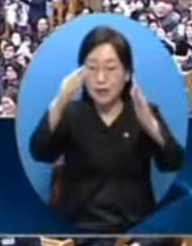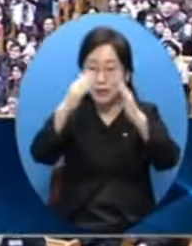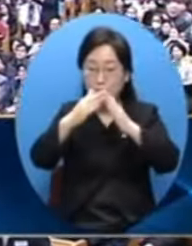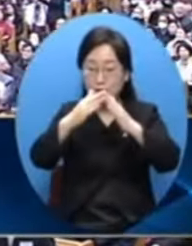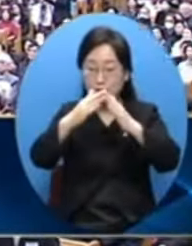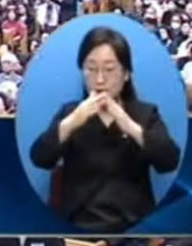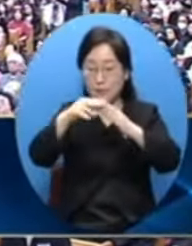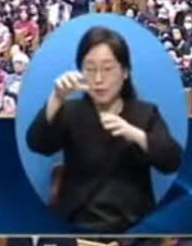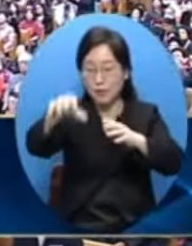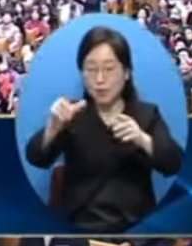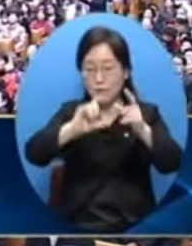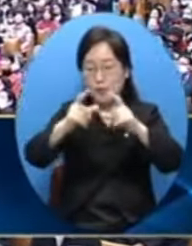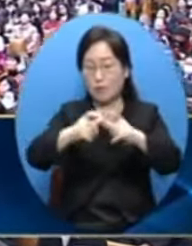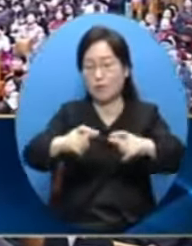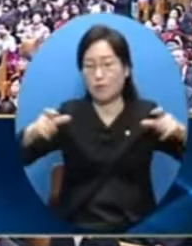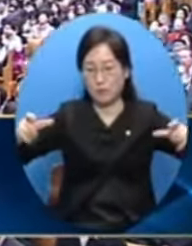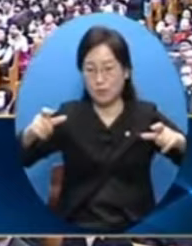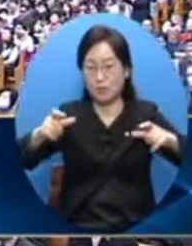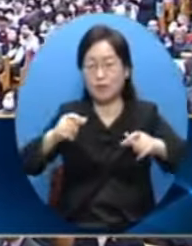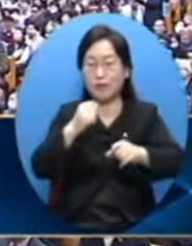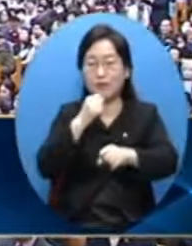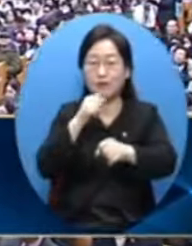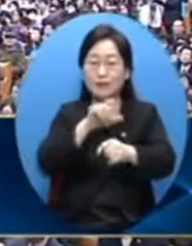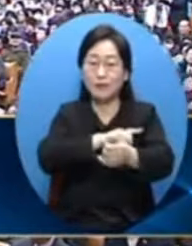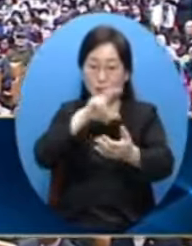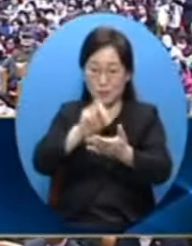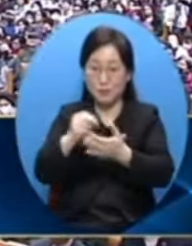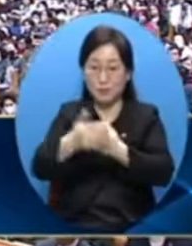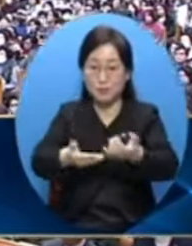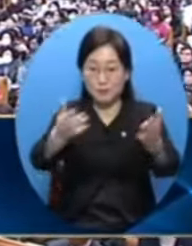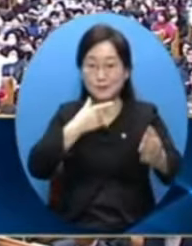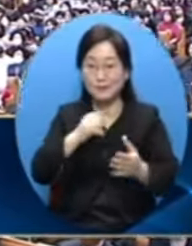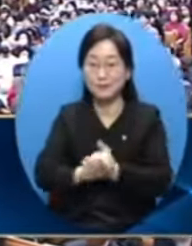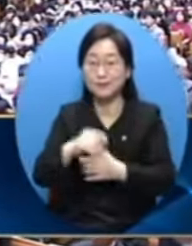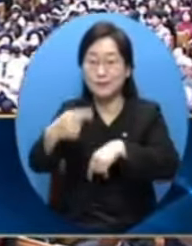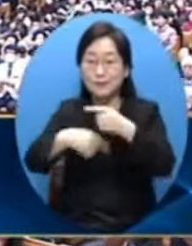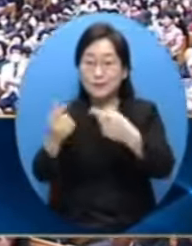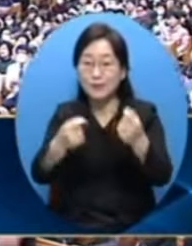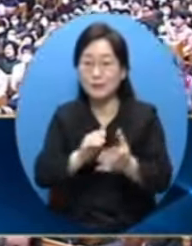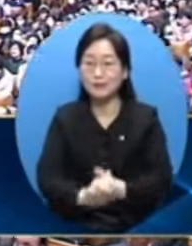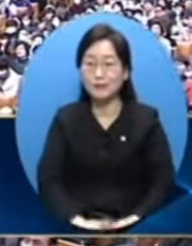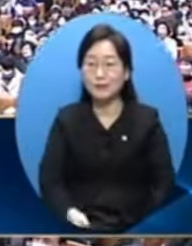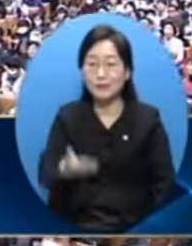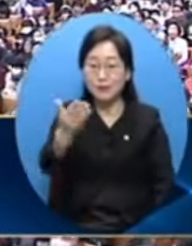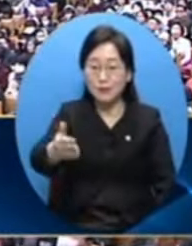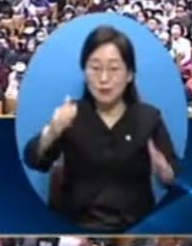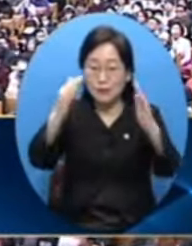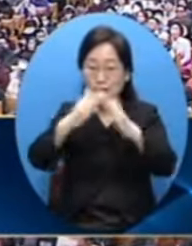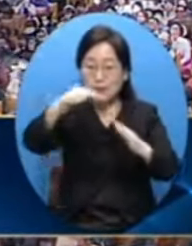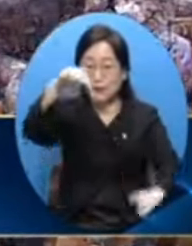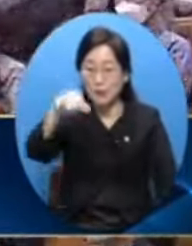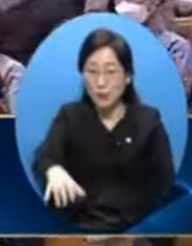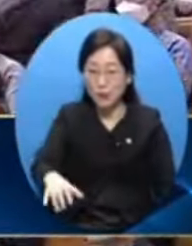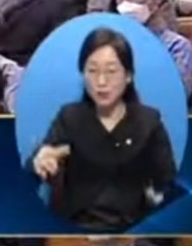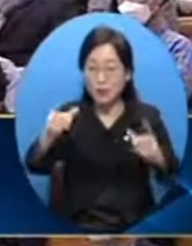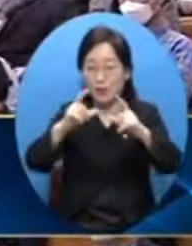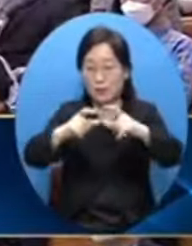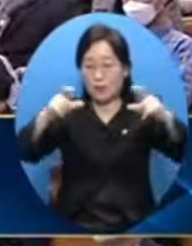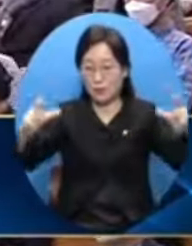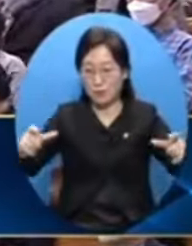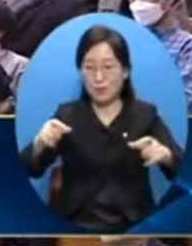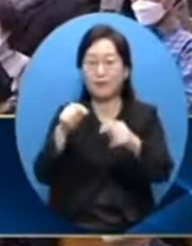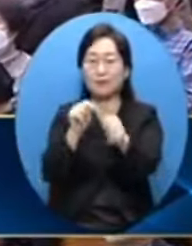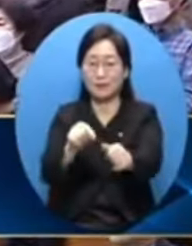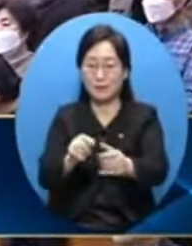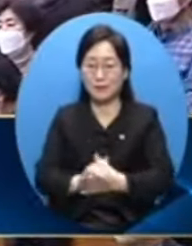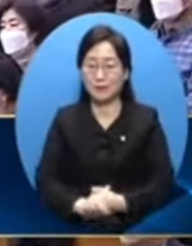넓히라이 같은 제목으로 말씀에를 나누기 원합니다 제목을 한번 따라해 주시기 바랍니다 내 장막터를 넓히라 내